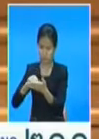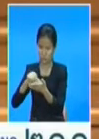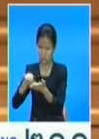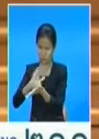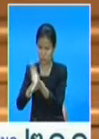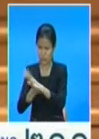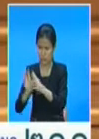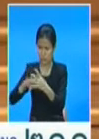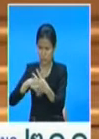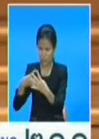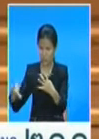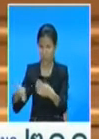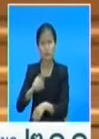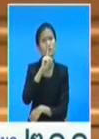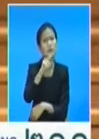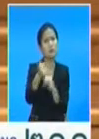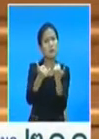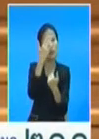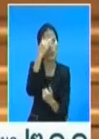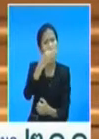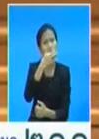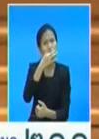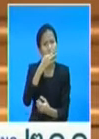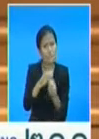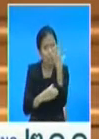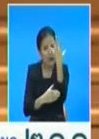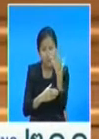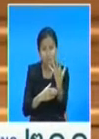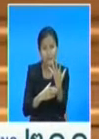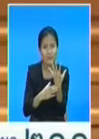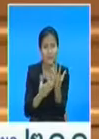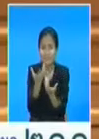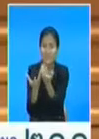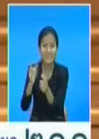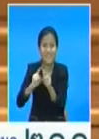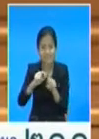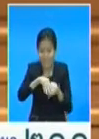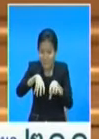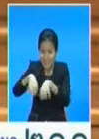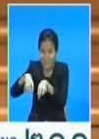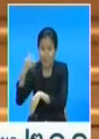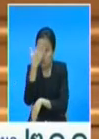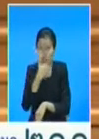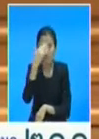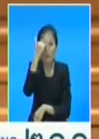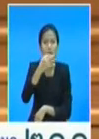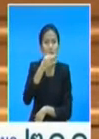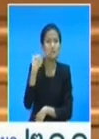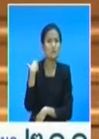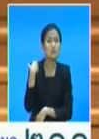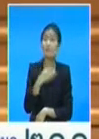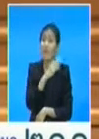ทำไมต้องมีอาชีพจัดสวนล่ะถ้าทุกคนจัดสวนได้ทำสวนเป็น